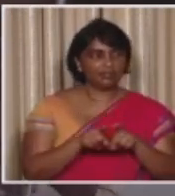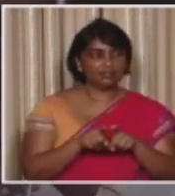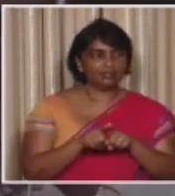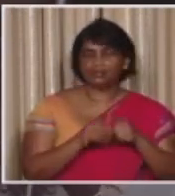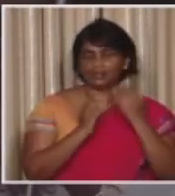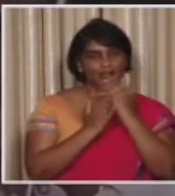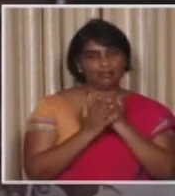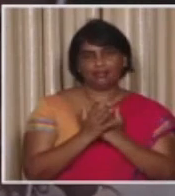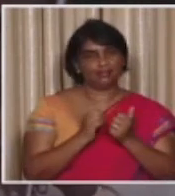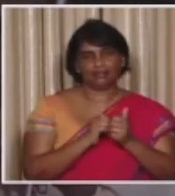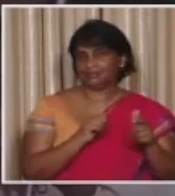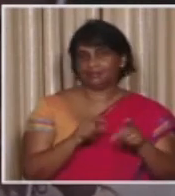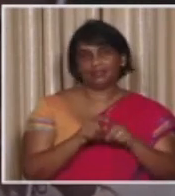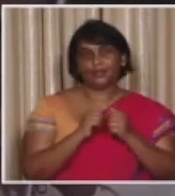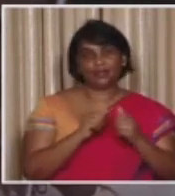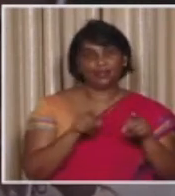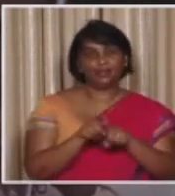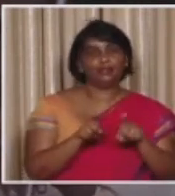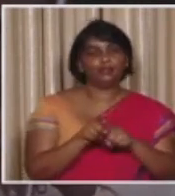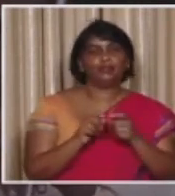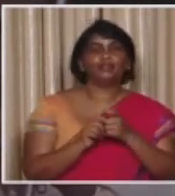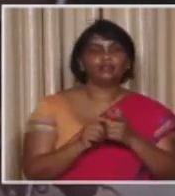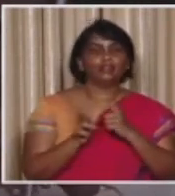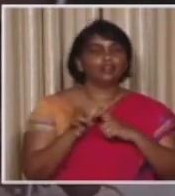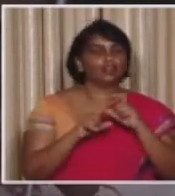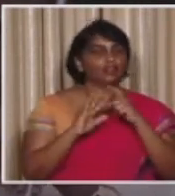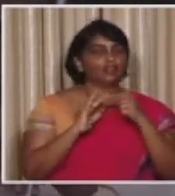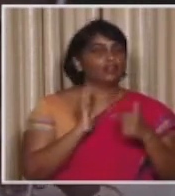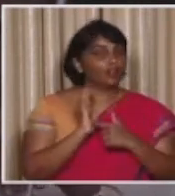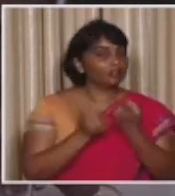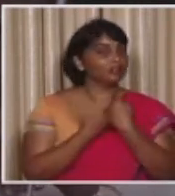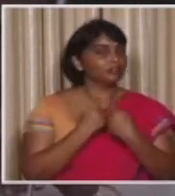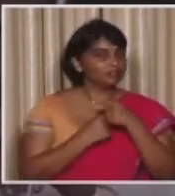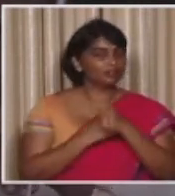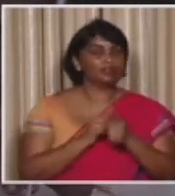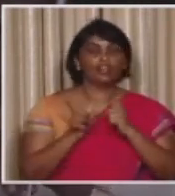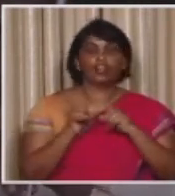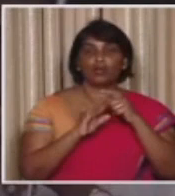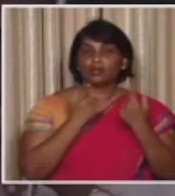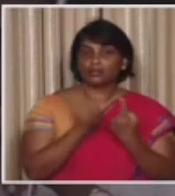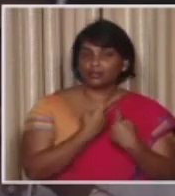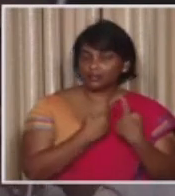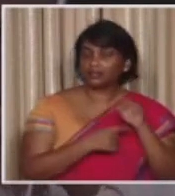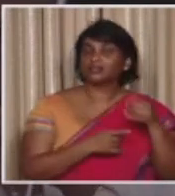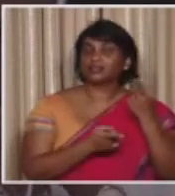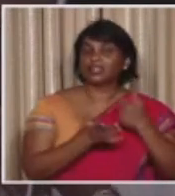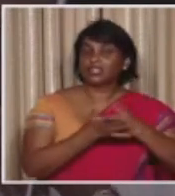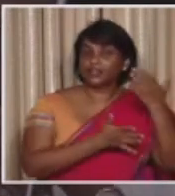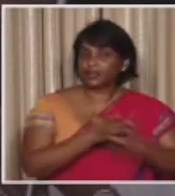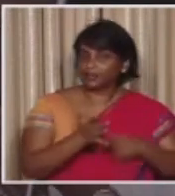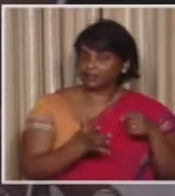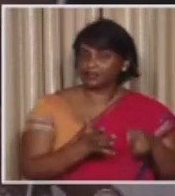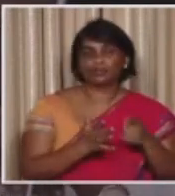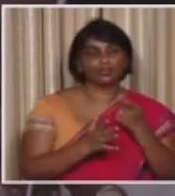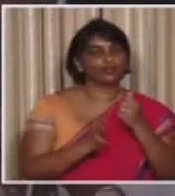විගණකාධිපතිවරයා සෑම වසරකම ඒ අමාත්‍යංශයේ ආයතන විගණනය කරනවා ඒ ආයතන විගණනය කරලා ඒ විගණන වාර්තාව